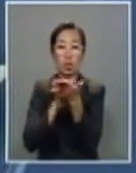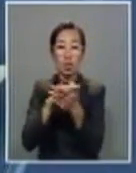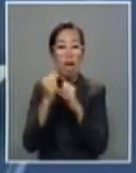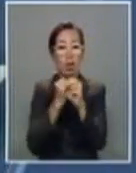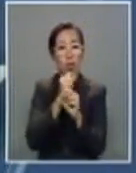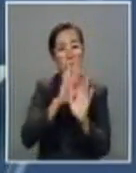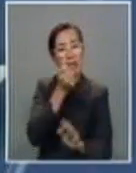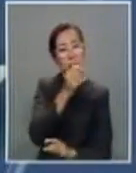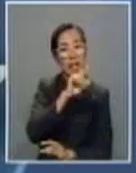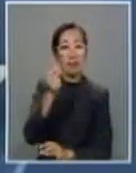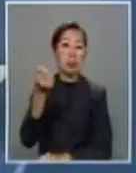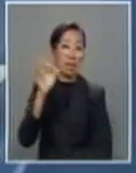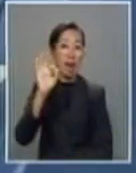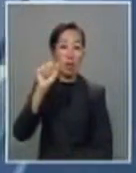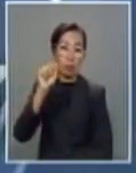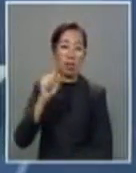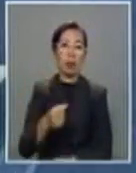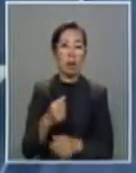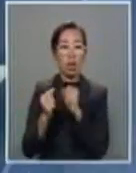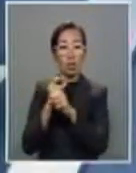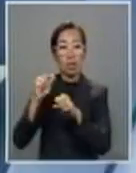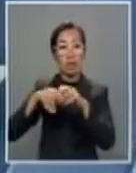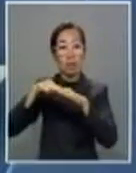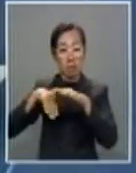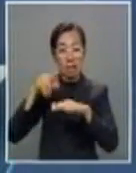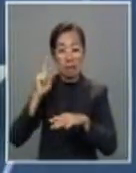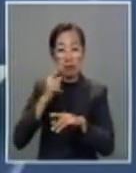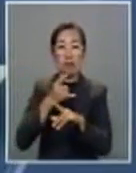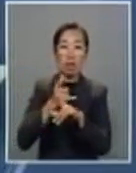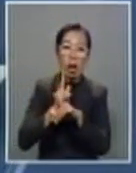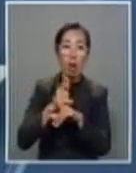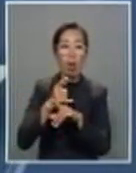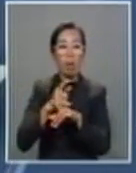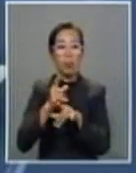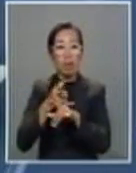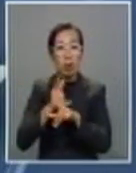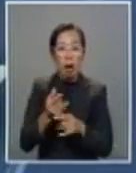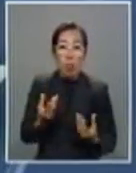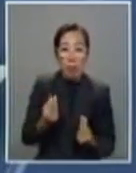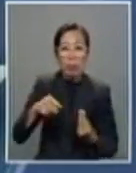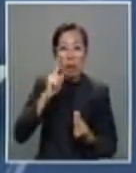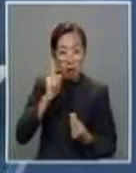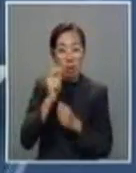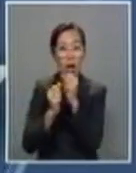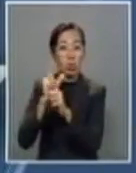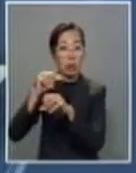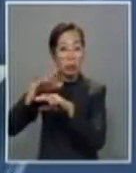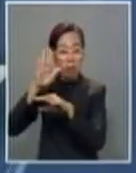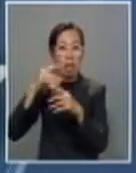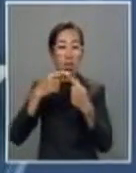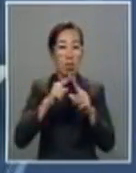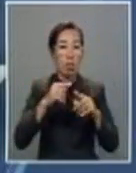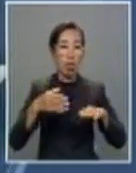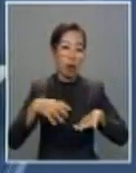ยังไม่ถึง20 เข้าห้ามเข้าใช่ไหมเพราะว่าต้อง20ปีขึ้นไปใช่ไหมคะถึงจะเข้าขับเข้าเทคได้แล้วแพ้ก็เป็น ก่อนผมเดินผ่